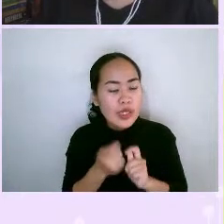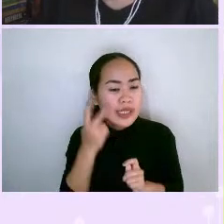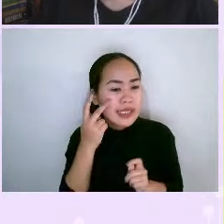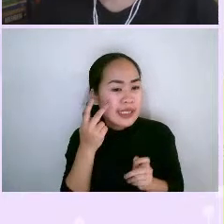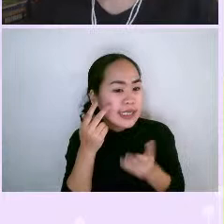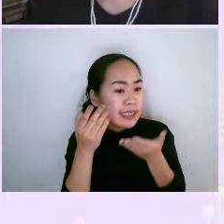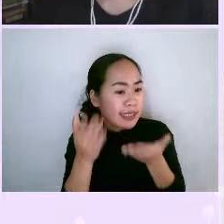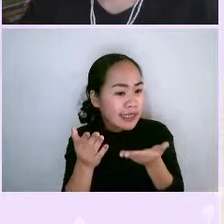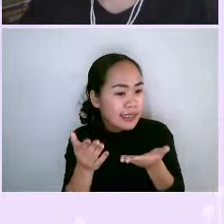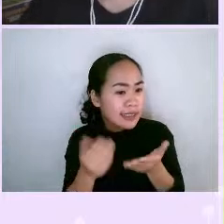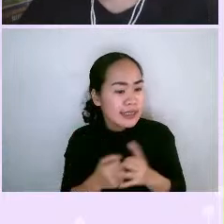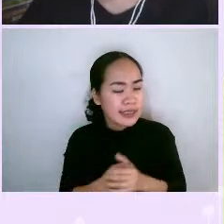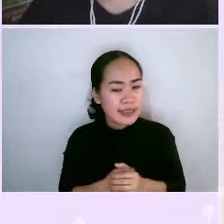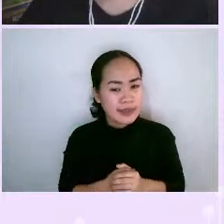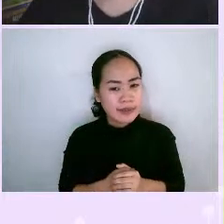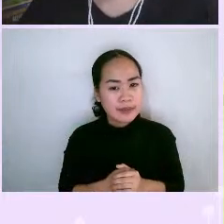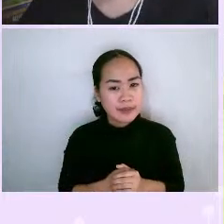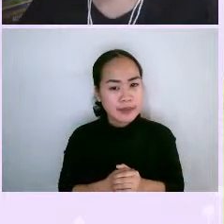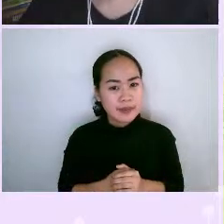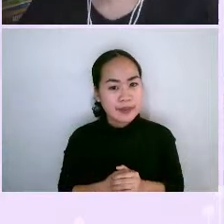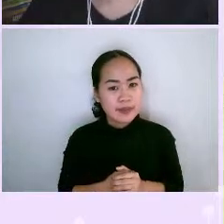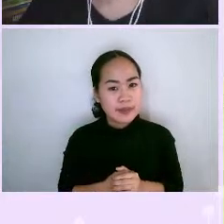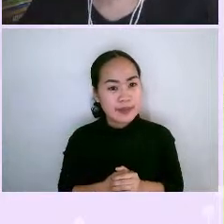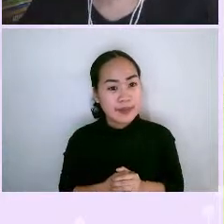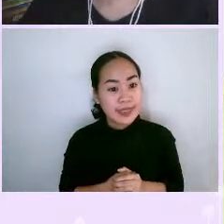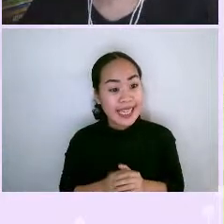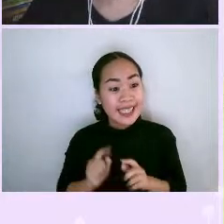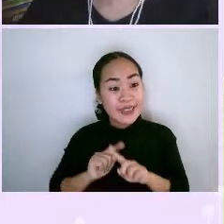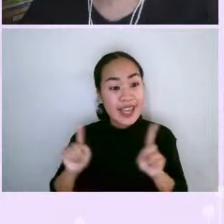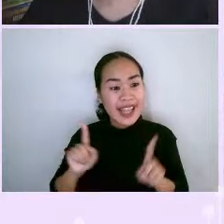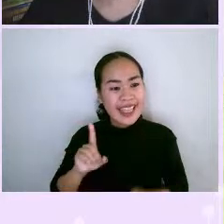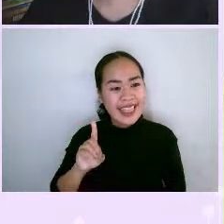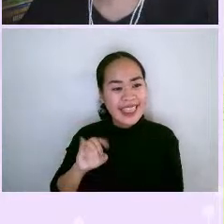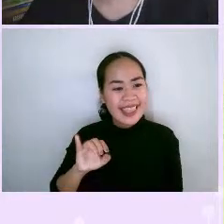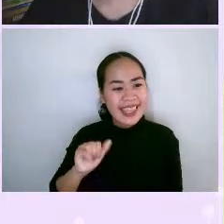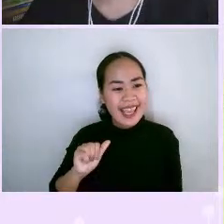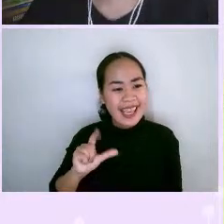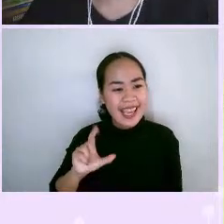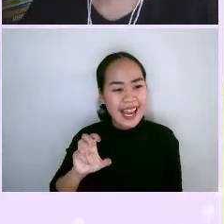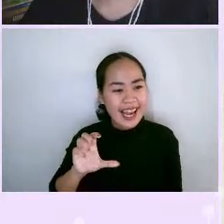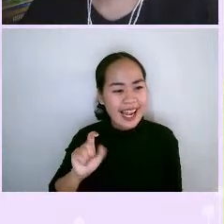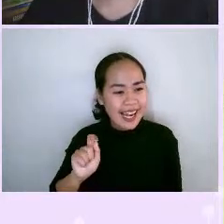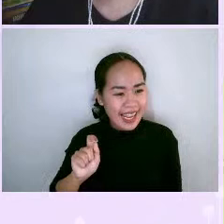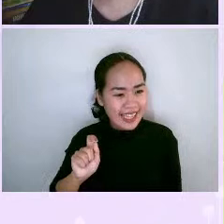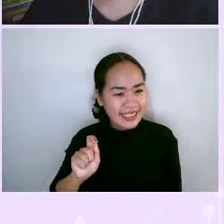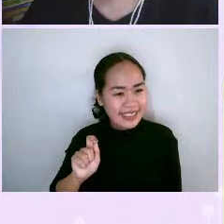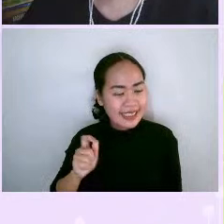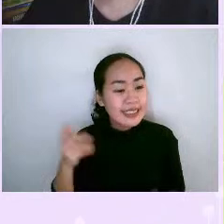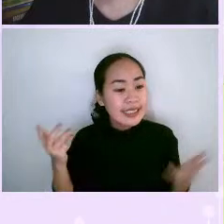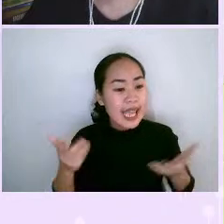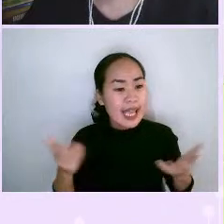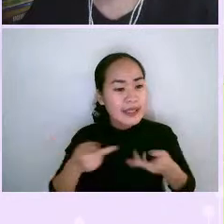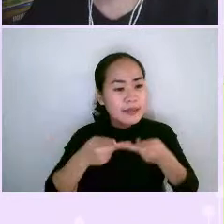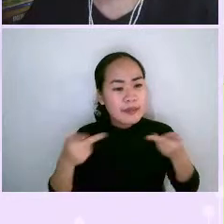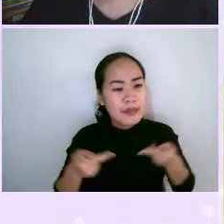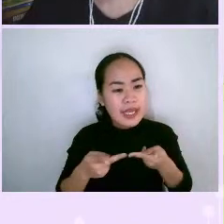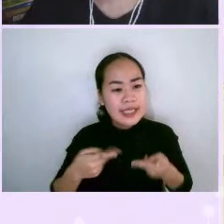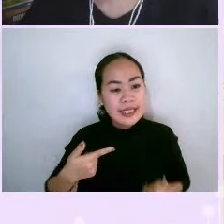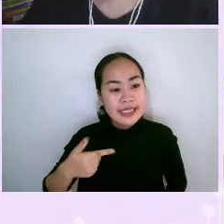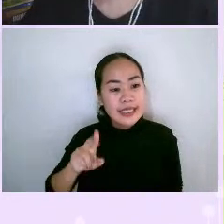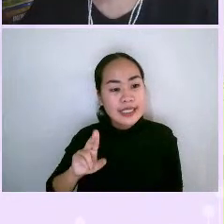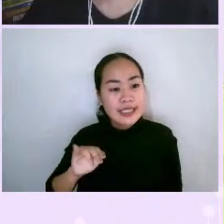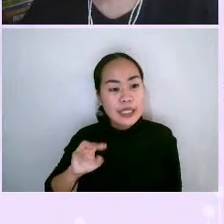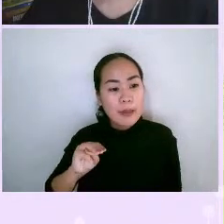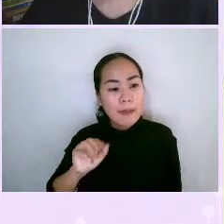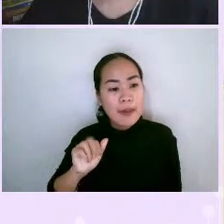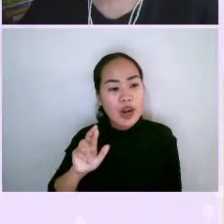to sa ibang dialect. Kasi ito ay sa Guimaras. Sabi niya dito,